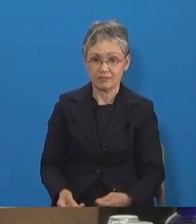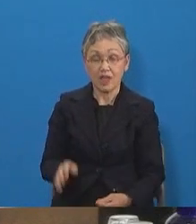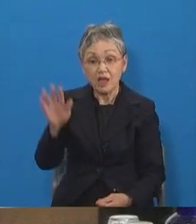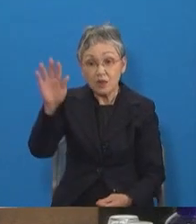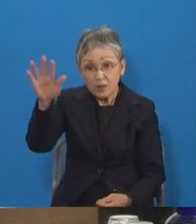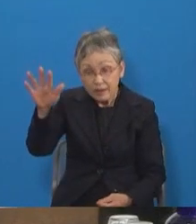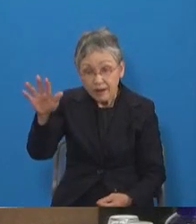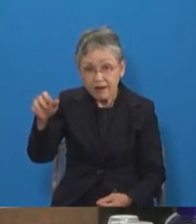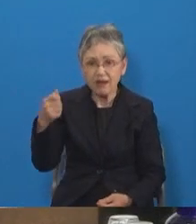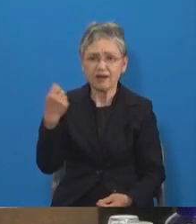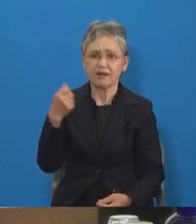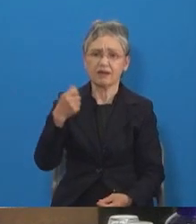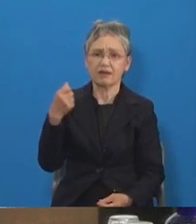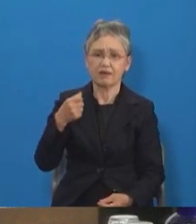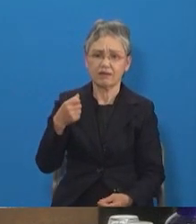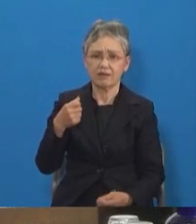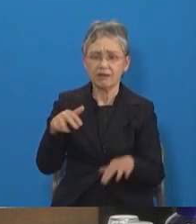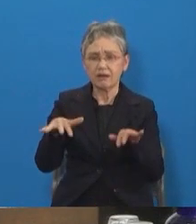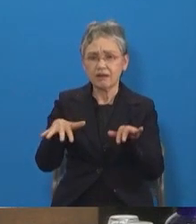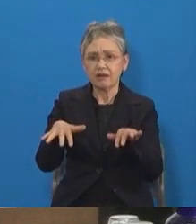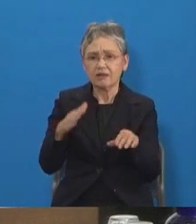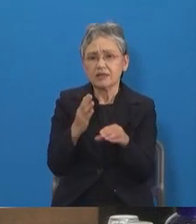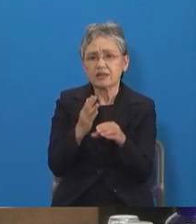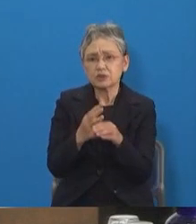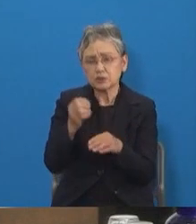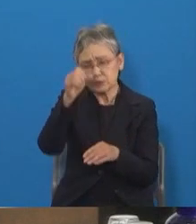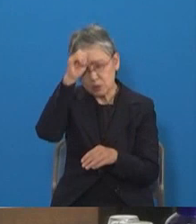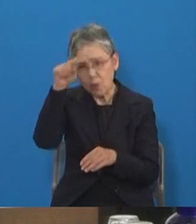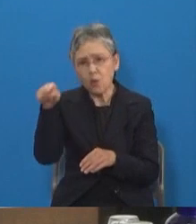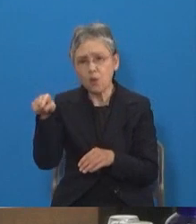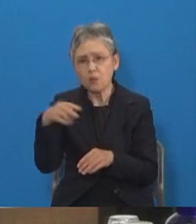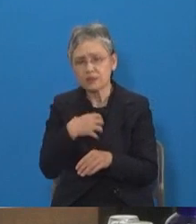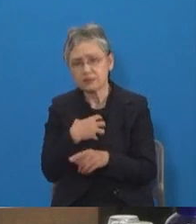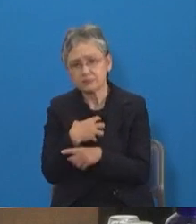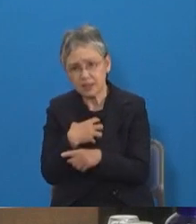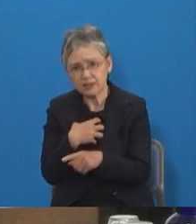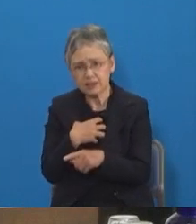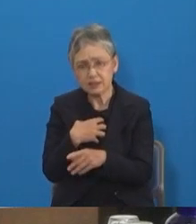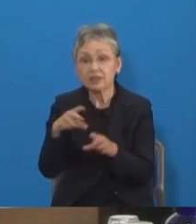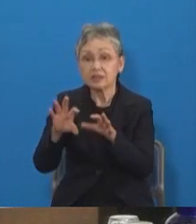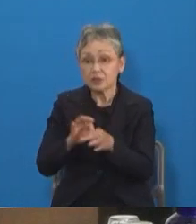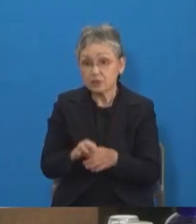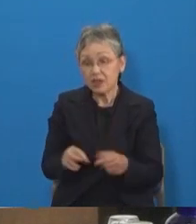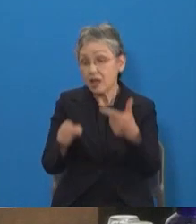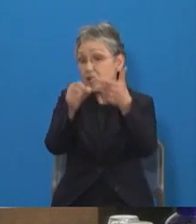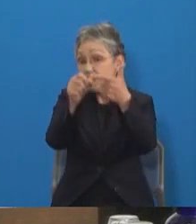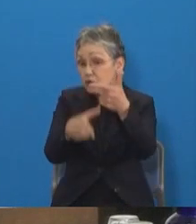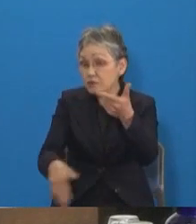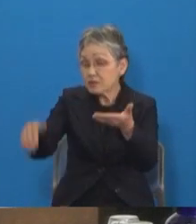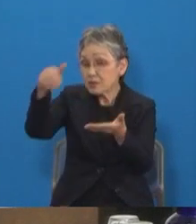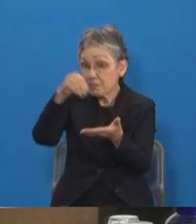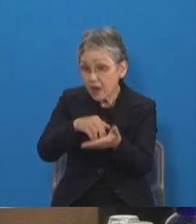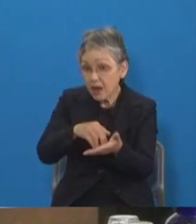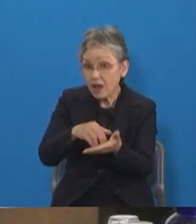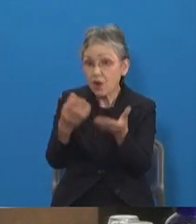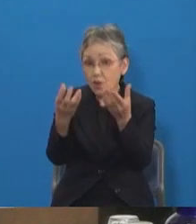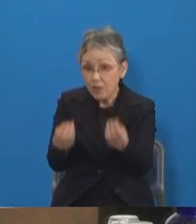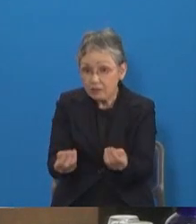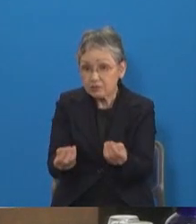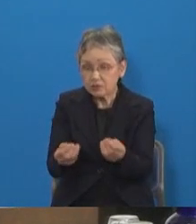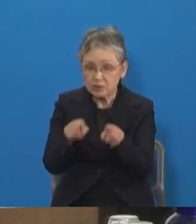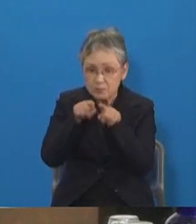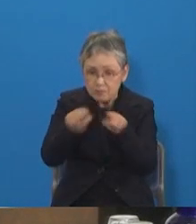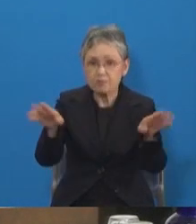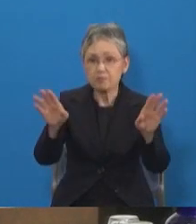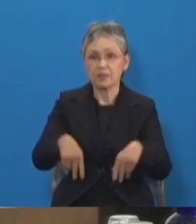近づき、熱中症のリスクが高まることも考慮し、6月中に設置を施設へ強く求めてまいります。